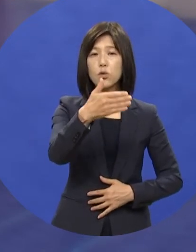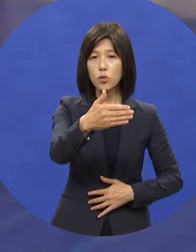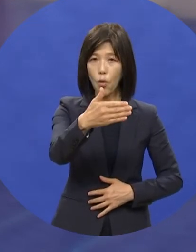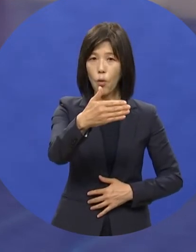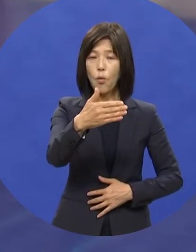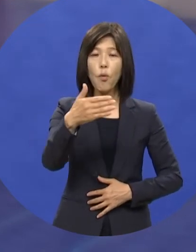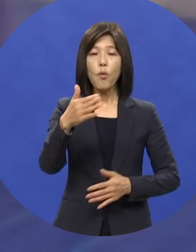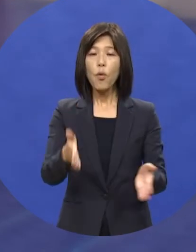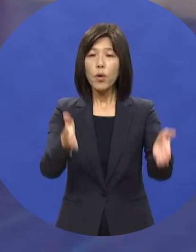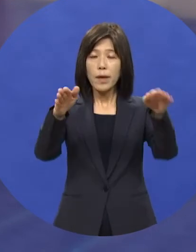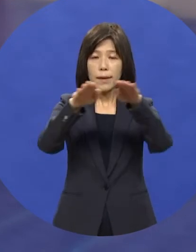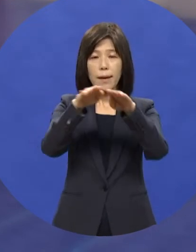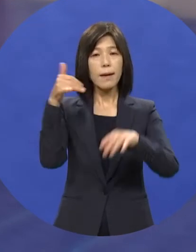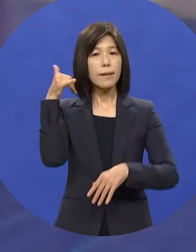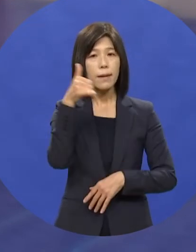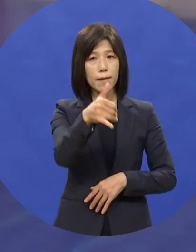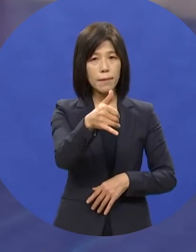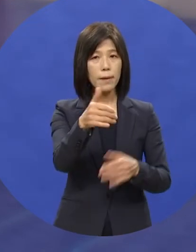約してください。